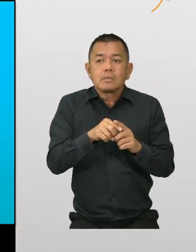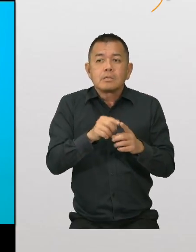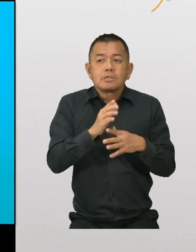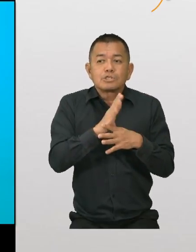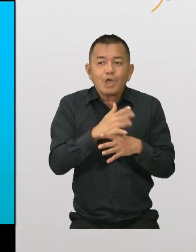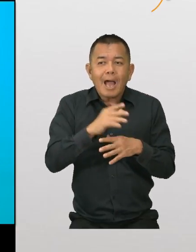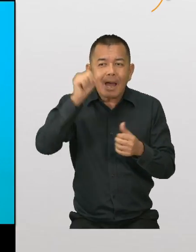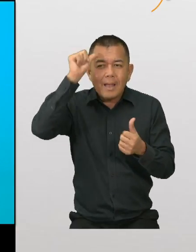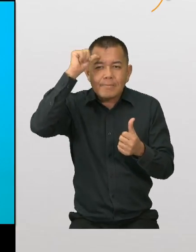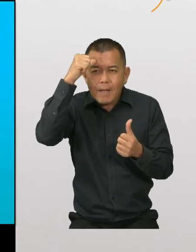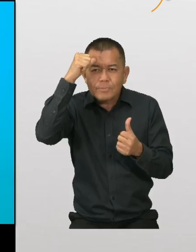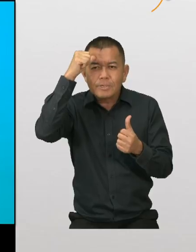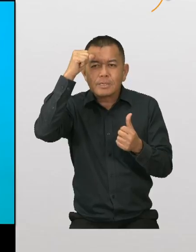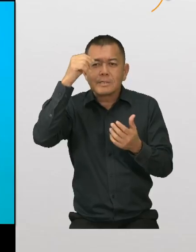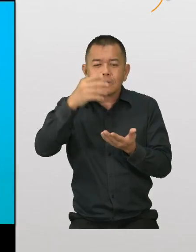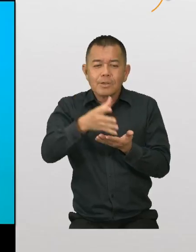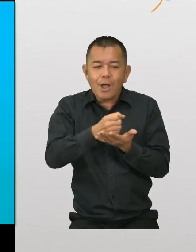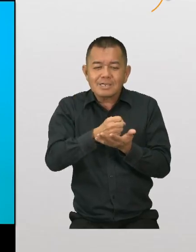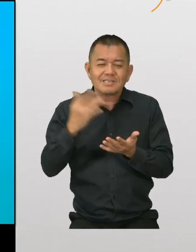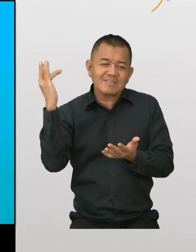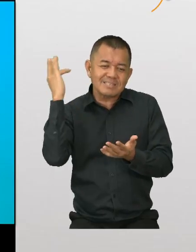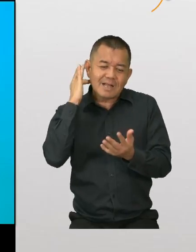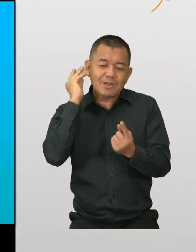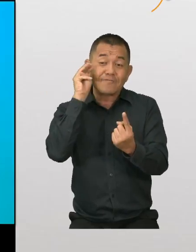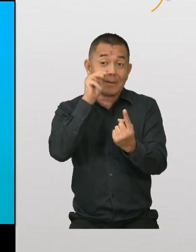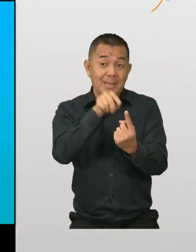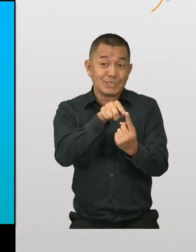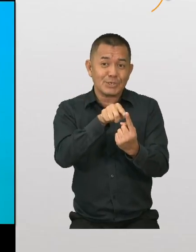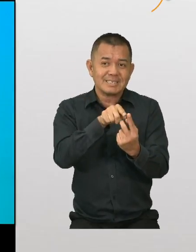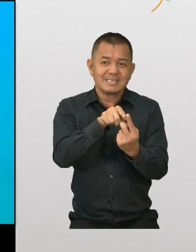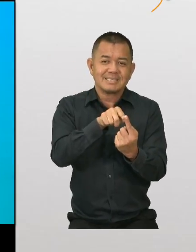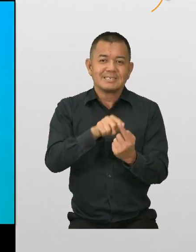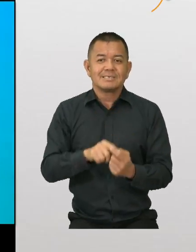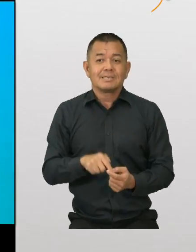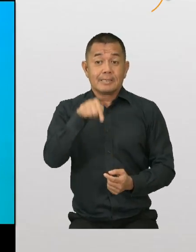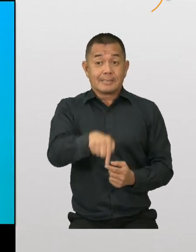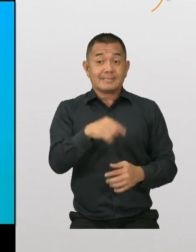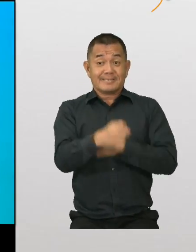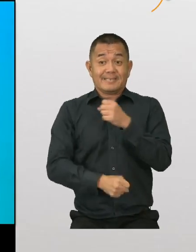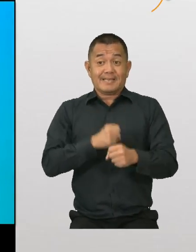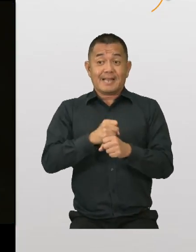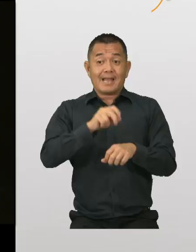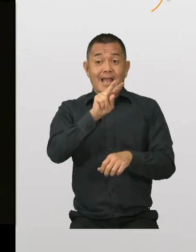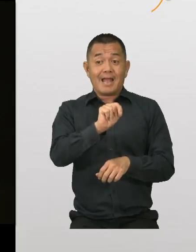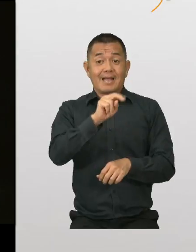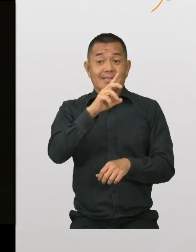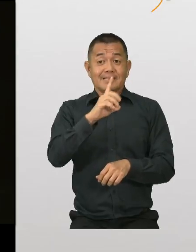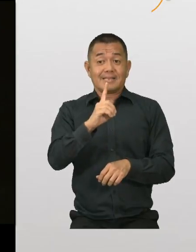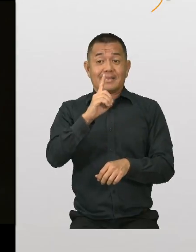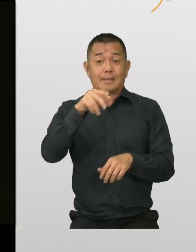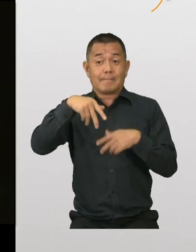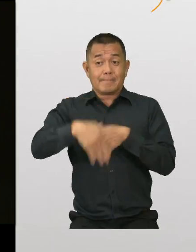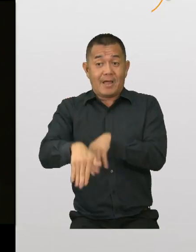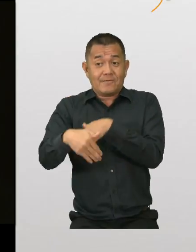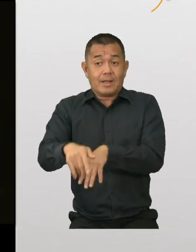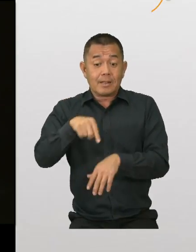命。 and our collective sense of mission. 今年的国庆庆 This 典 year's National Day Parade featured 5 individuals